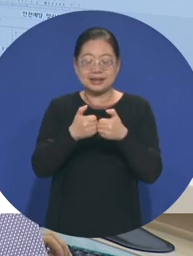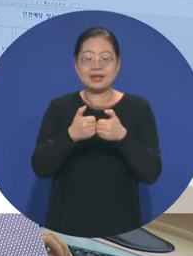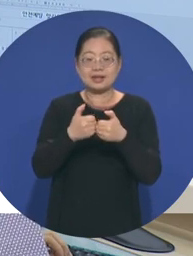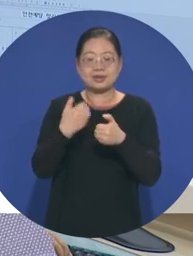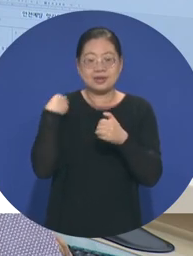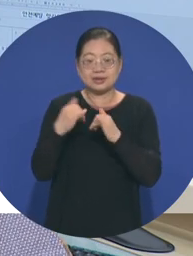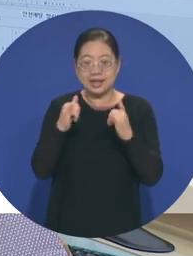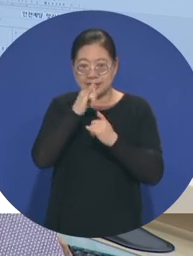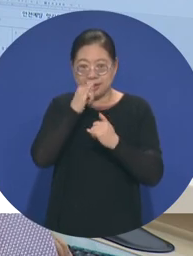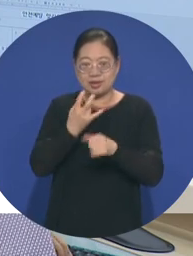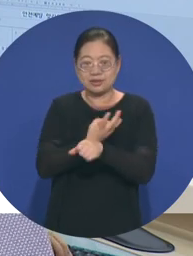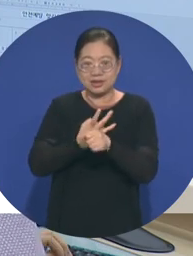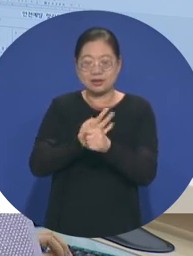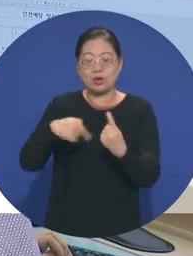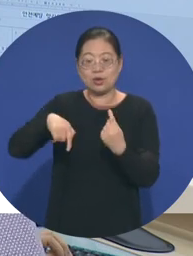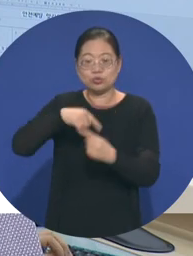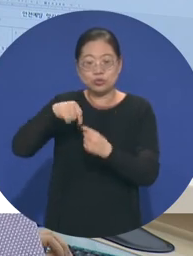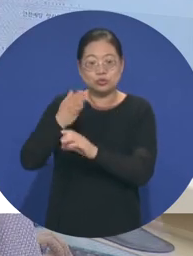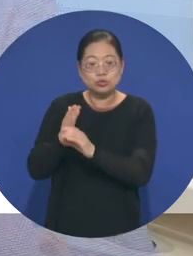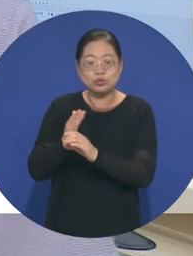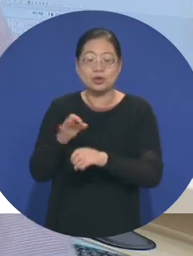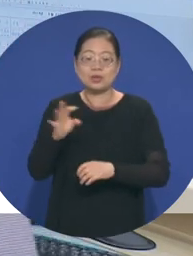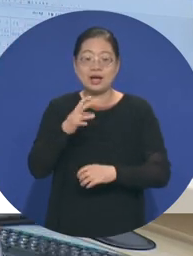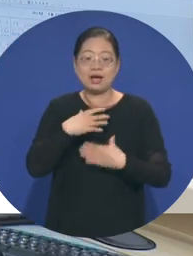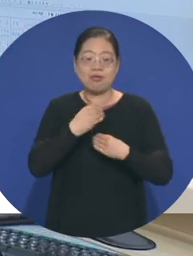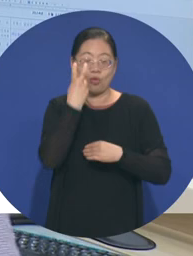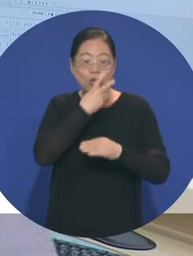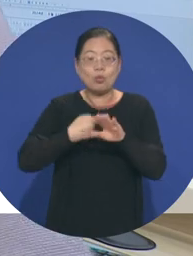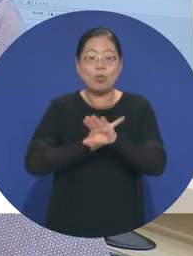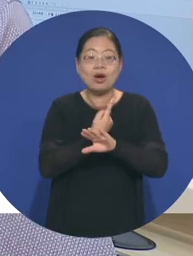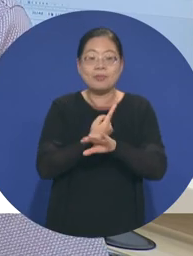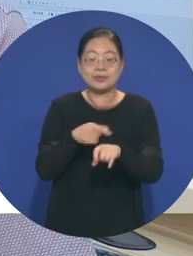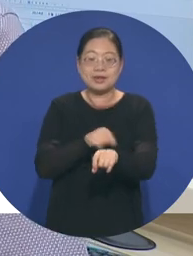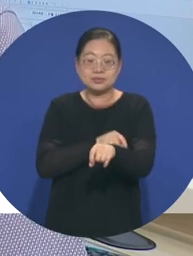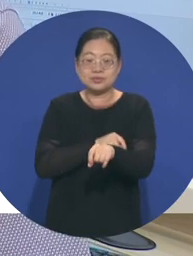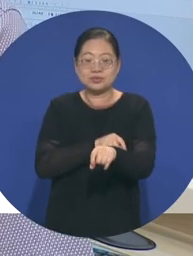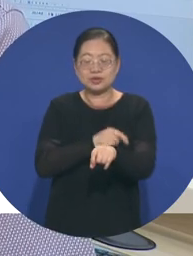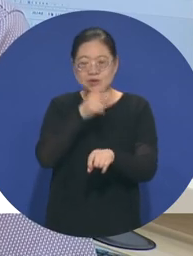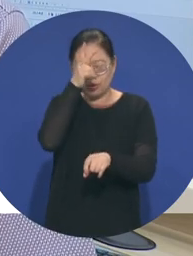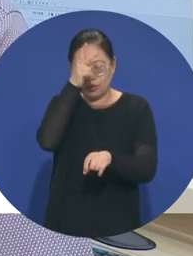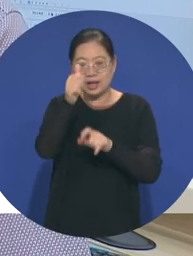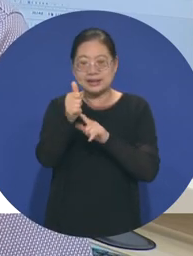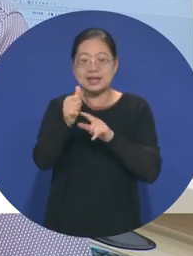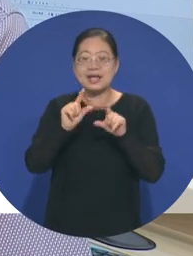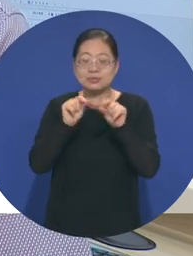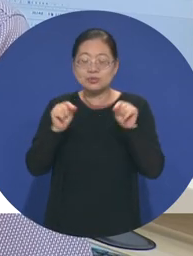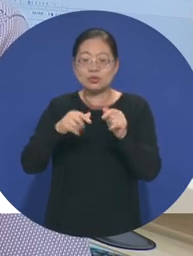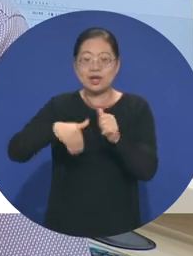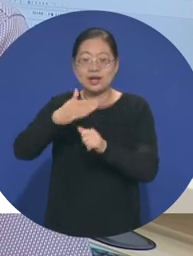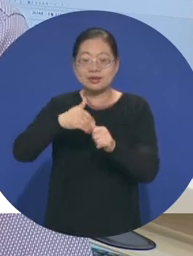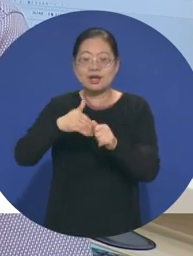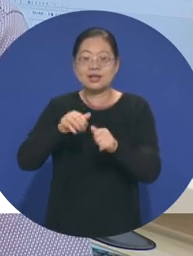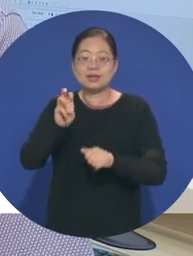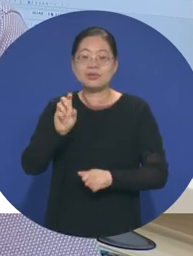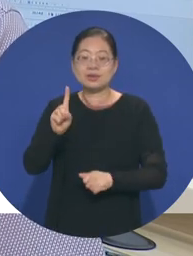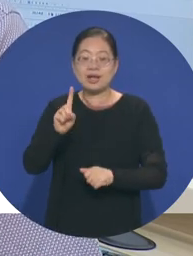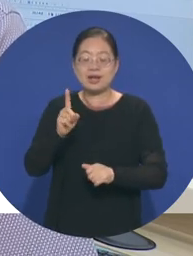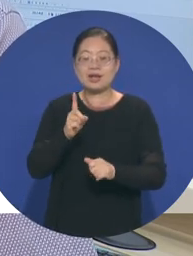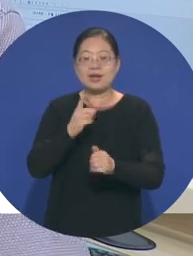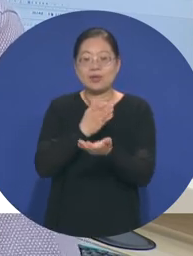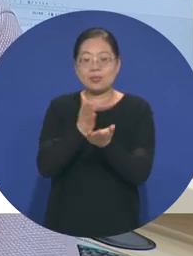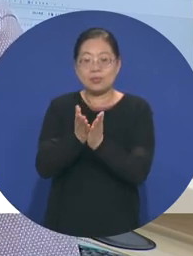24시간 상주시켜 운영을 지금 하고 있 있습니다 무료 안전 점검 외에도 어 특사경의 그 식품환경 등